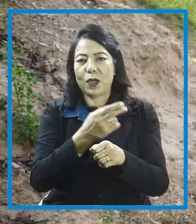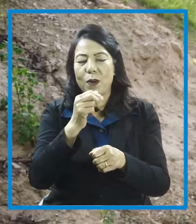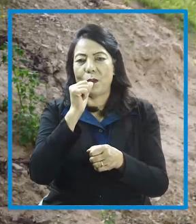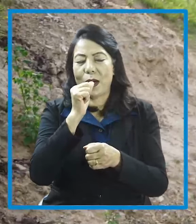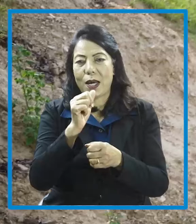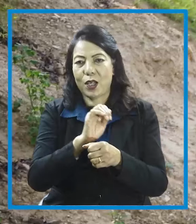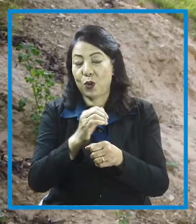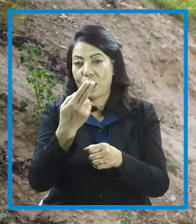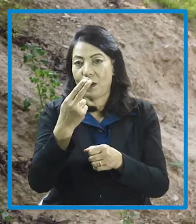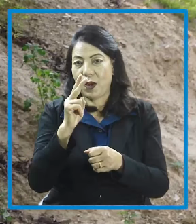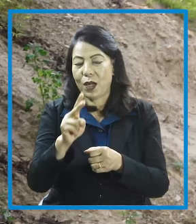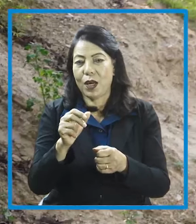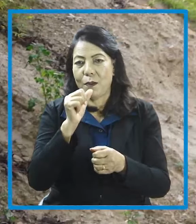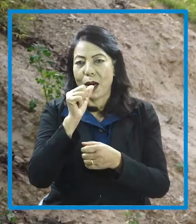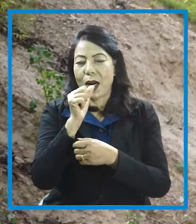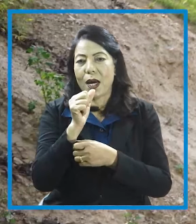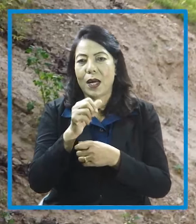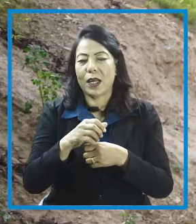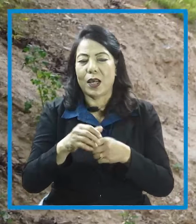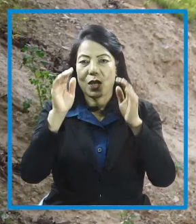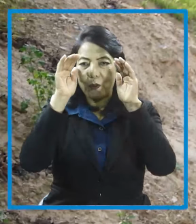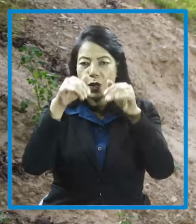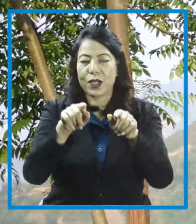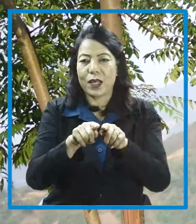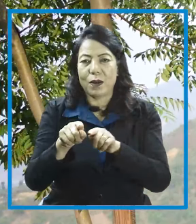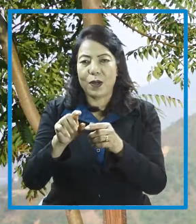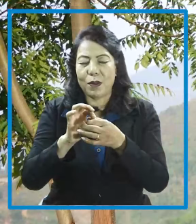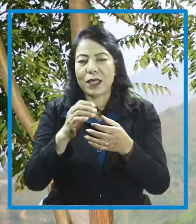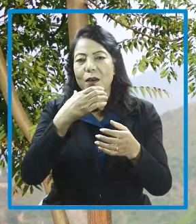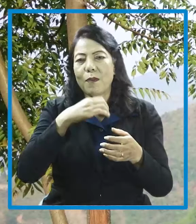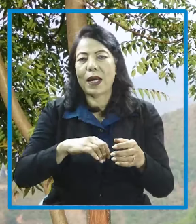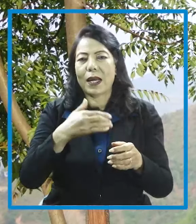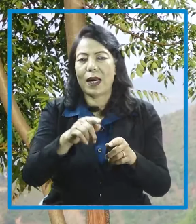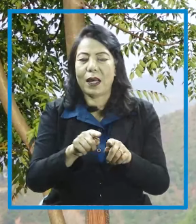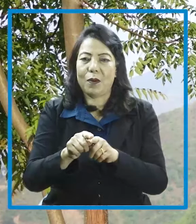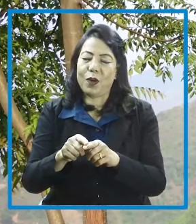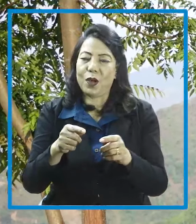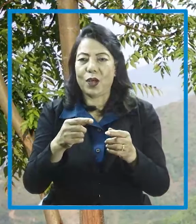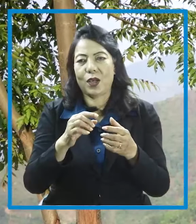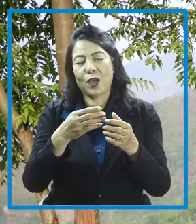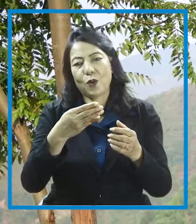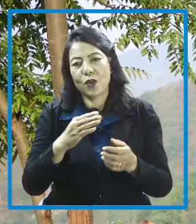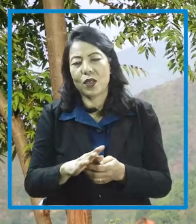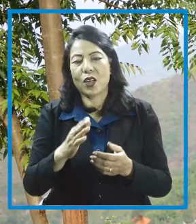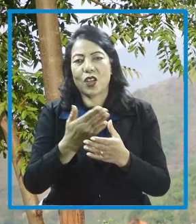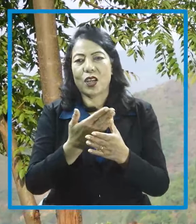सुविस्ता भयो हामीलाई पानी यही लहरको पानी भैँसीलाई पनि हुन्छ बाख्रालाई पनि हुन्छ